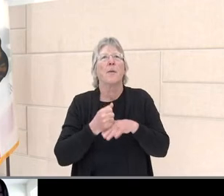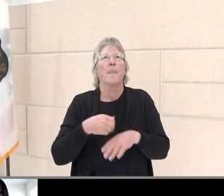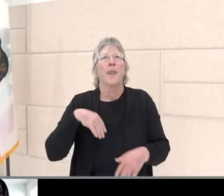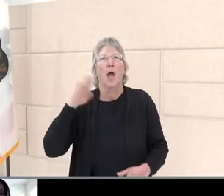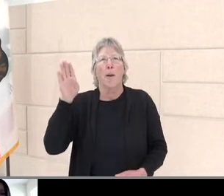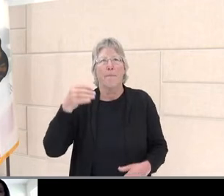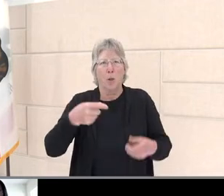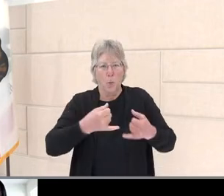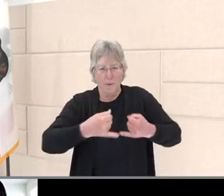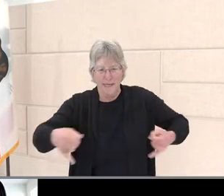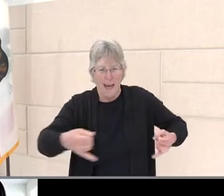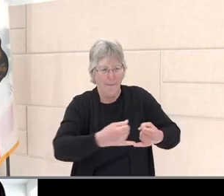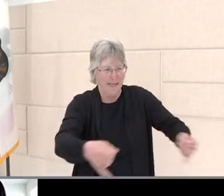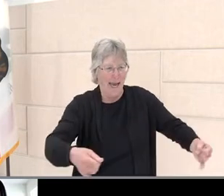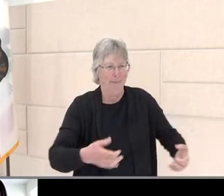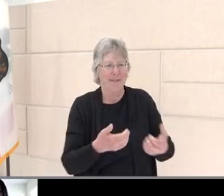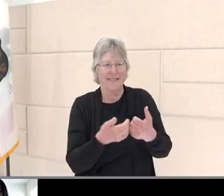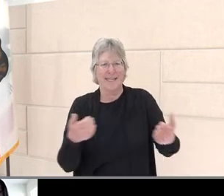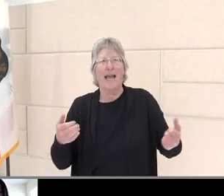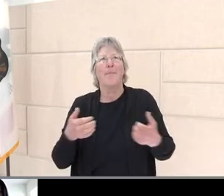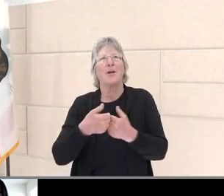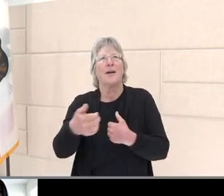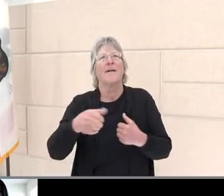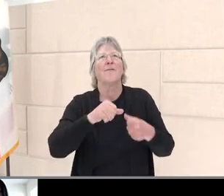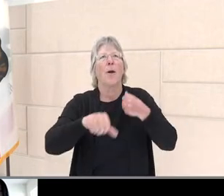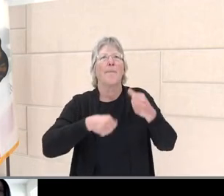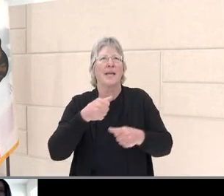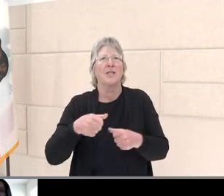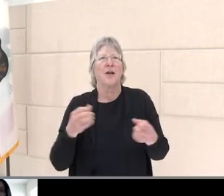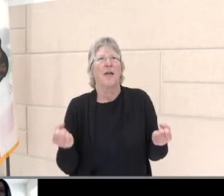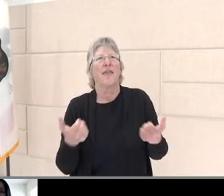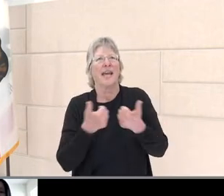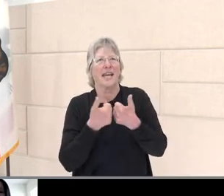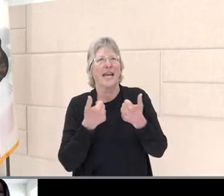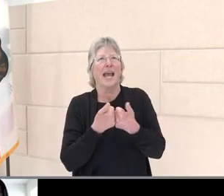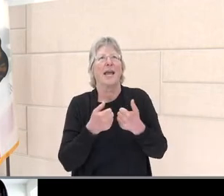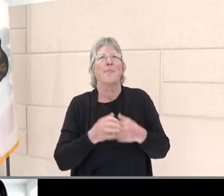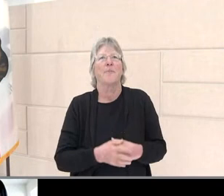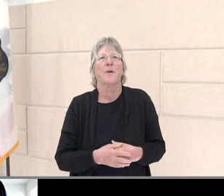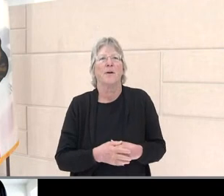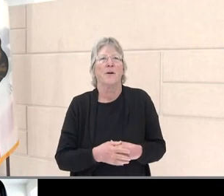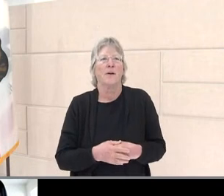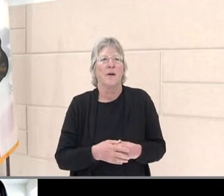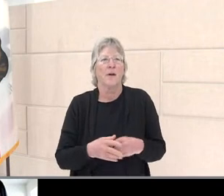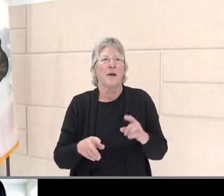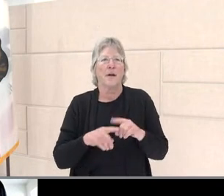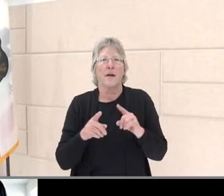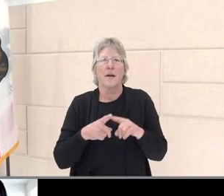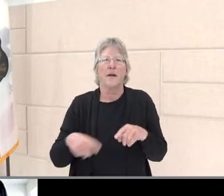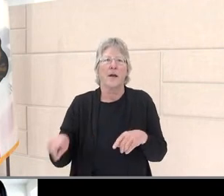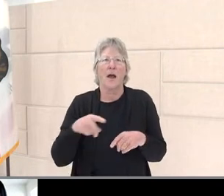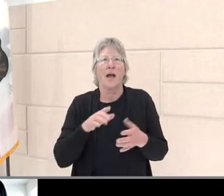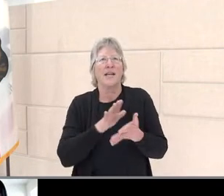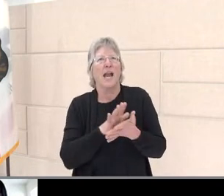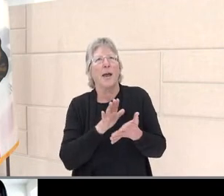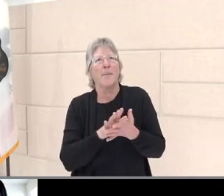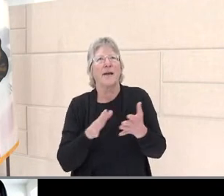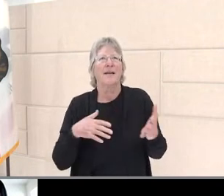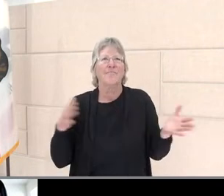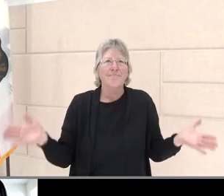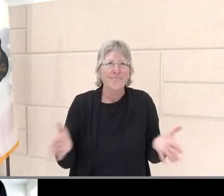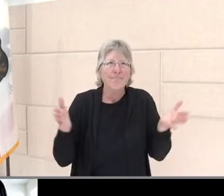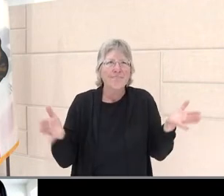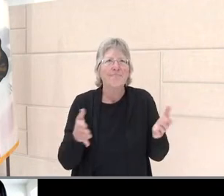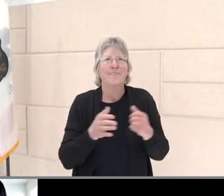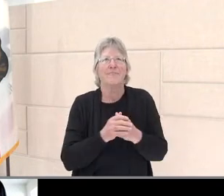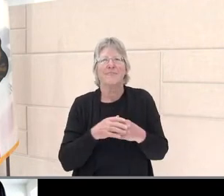យើងដាក់ថេបដើម្បីជួយបង្ហាញជាសញ្ញាថាឲ្យយើងនៅដាច់ឆ្ងាយពីគ្នា